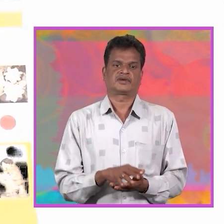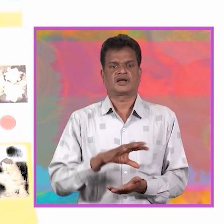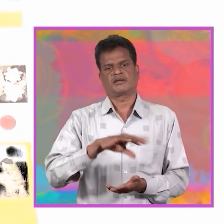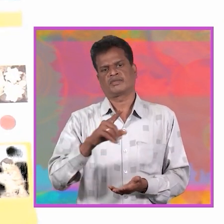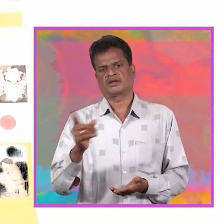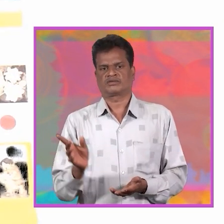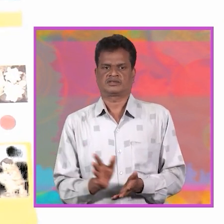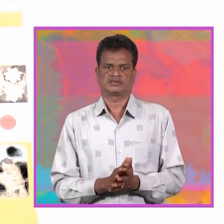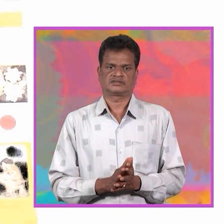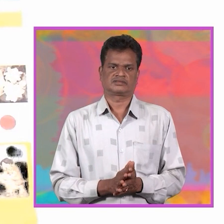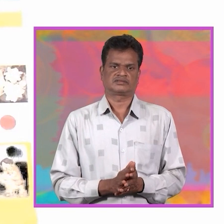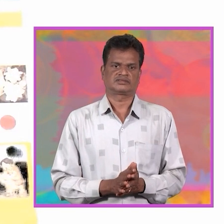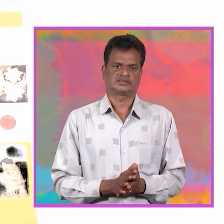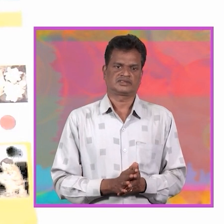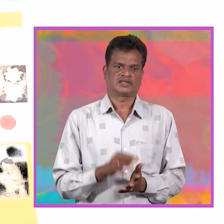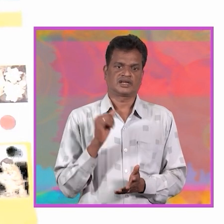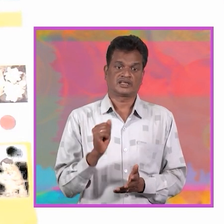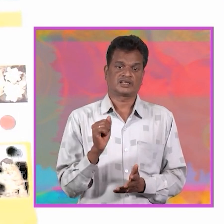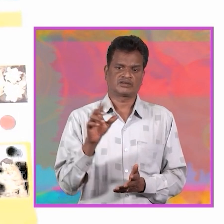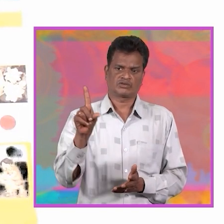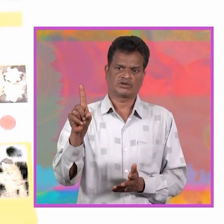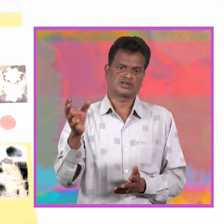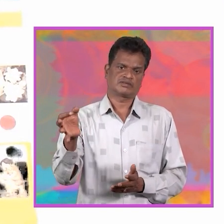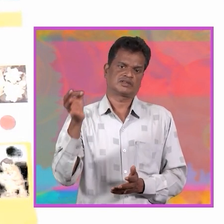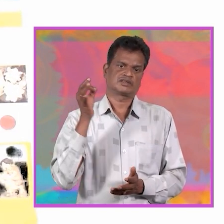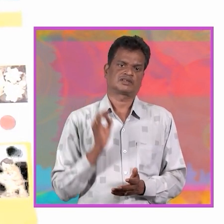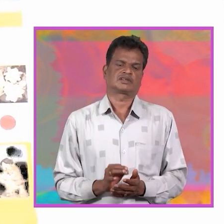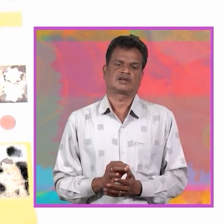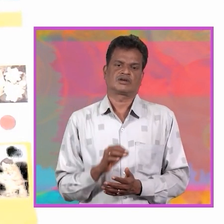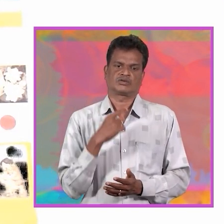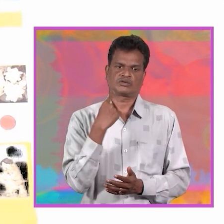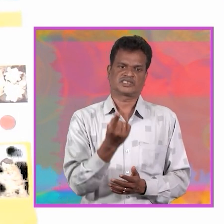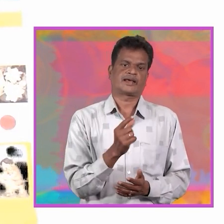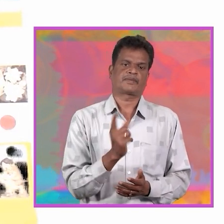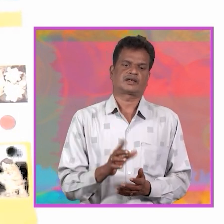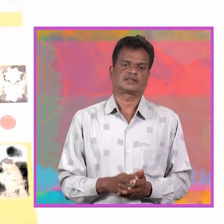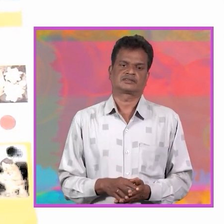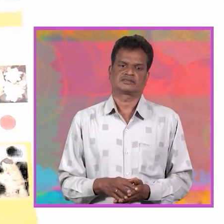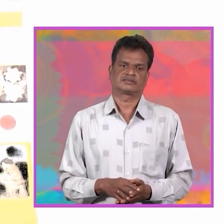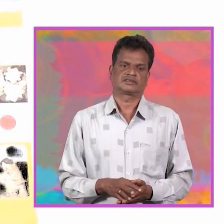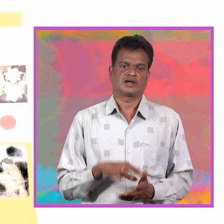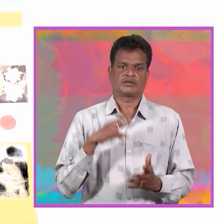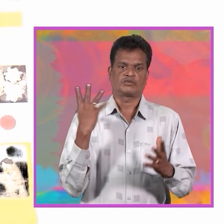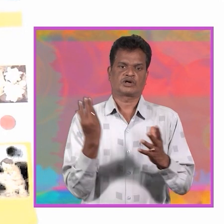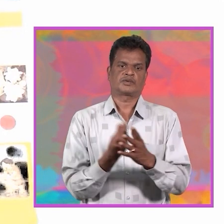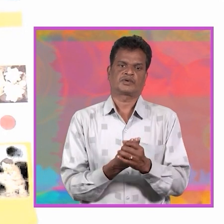அதில் இருக்கும். இதில் ஏதேனும் ஒரு உறுப்பை கூறுவது தான் சினைப்பெயர். இது முழுமை பெற்ற ஒரு